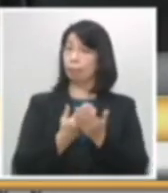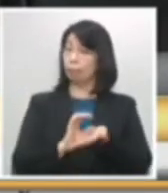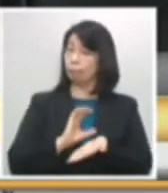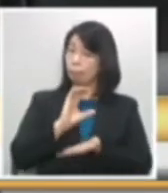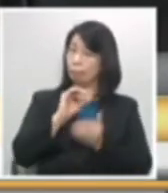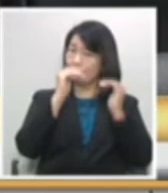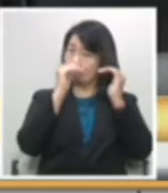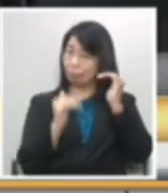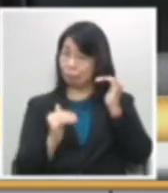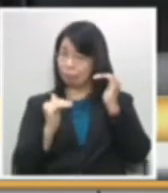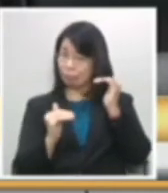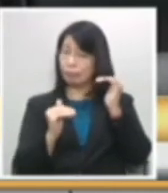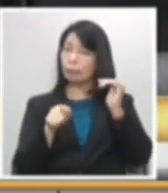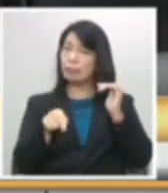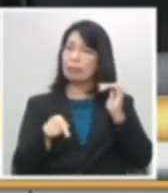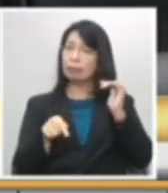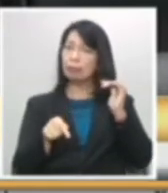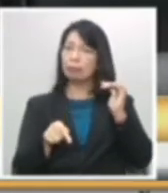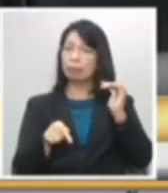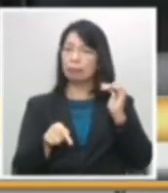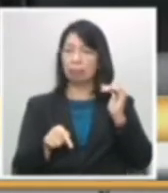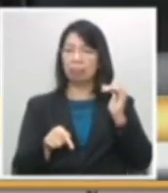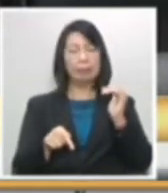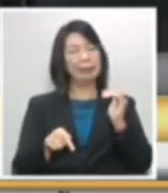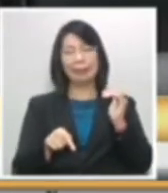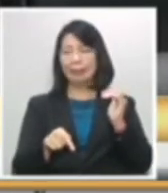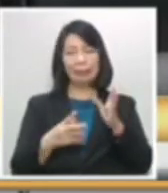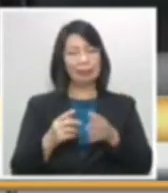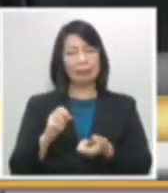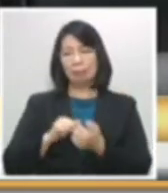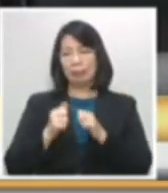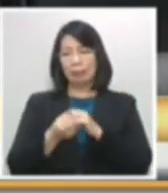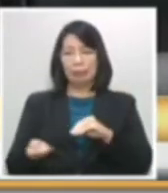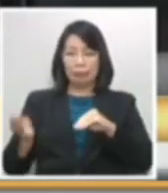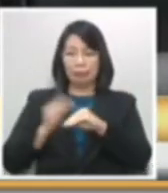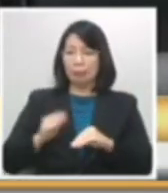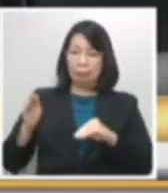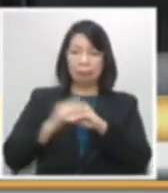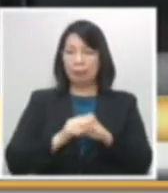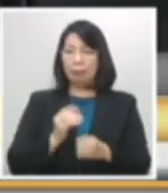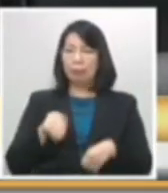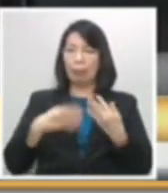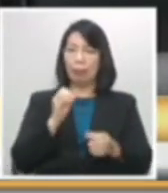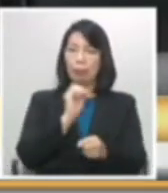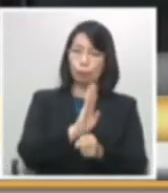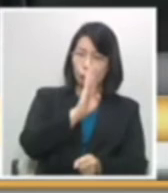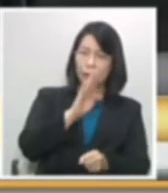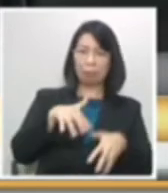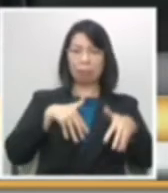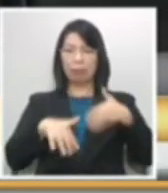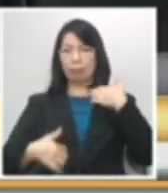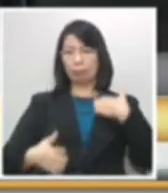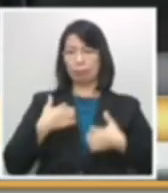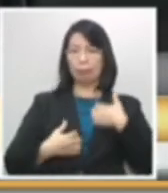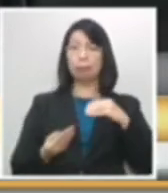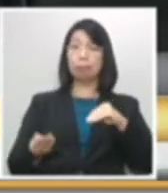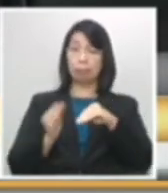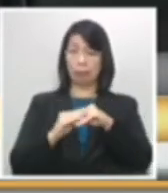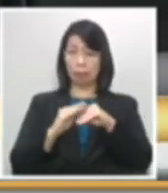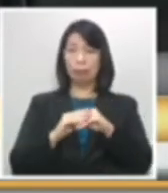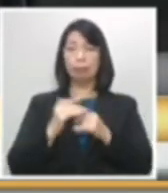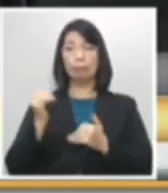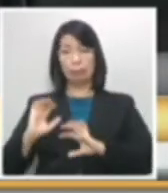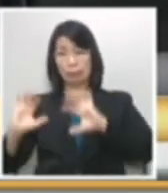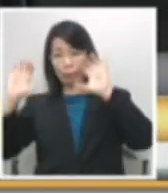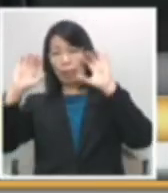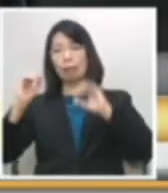ในครั้งนี้เป็นการซ้ำเติมและเพิ่มปัญหาให้กลุ่มผู้ประกอบการและประชาชนให้มากขึ้นไปอีกรัฐไม่เสริมปัญ